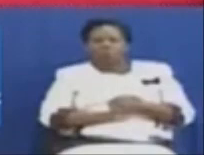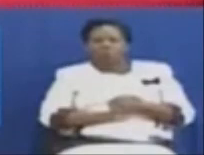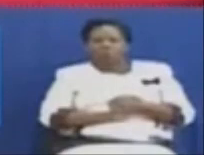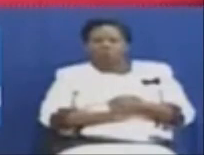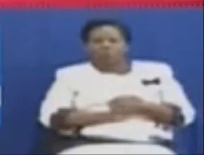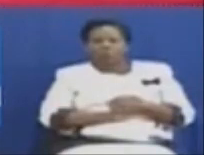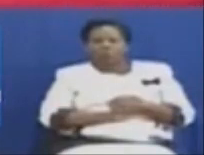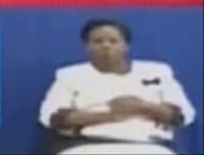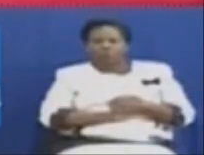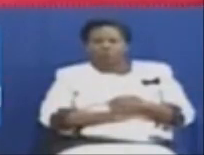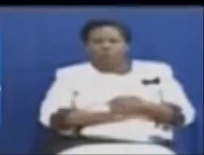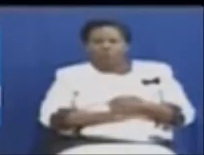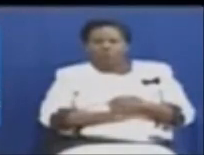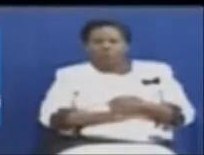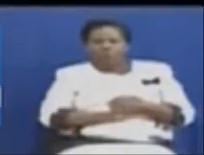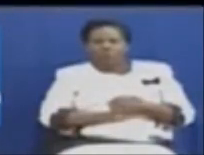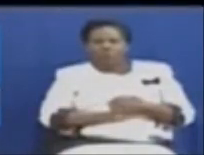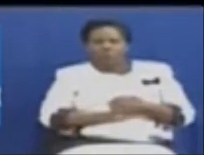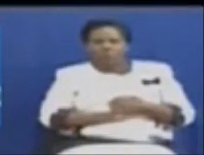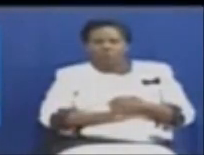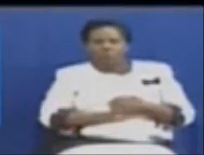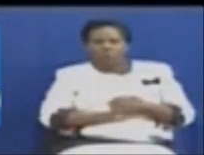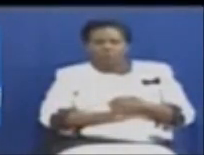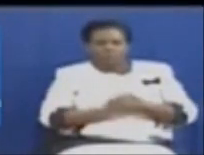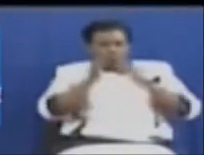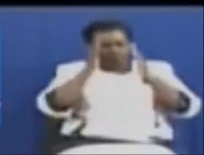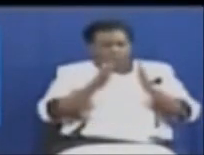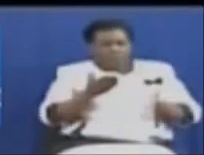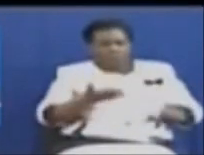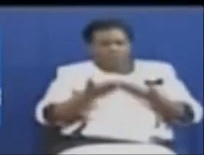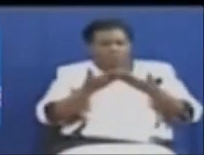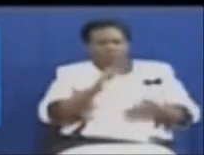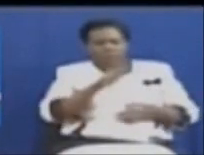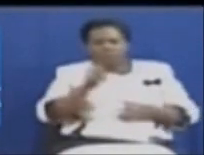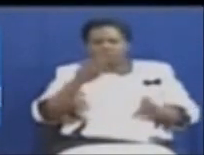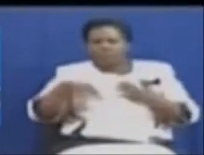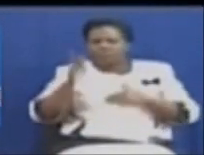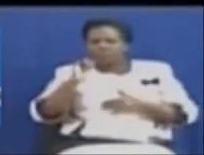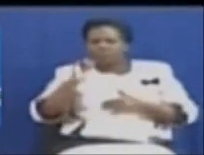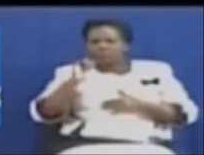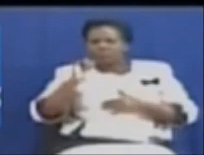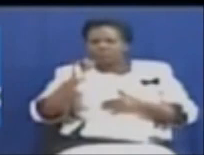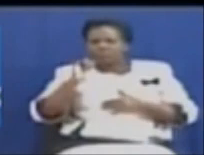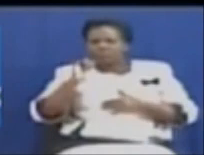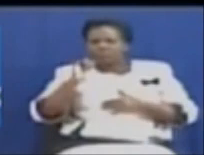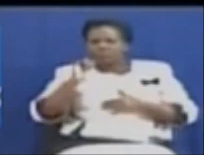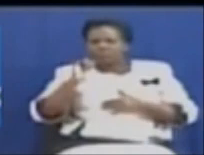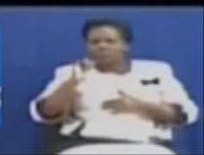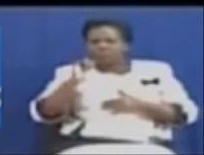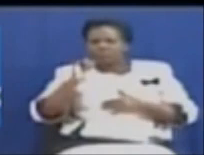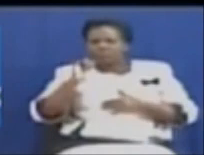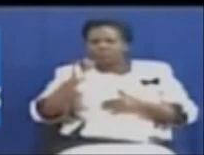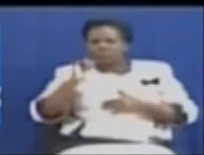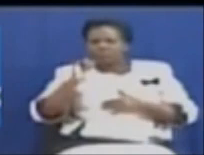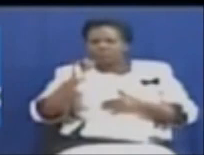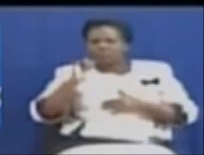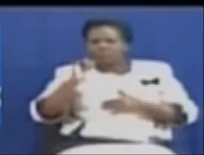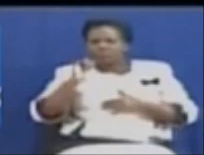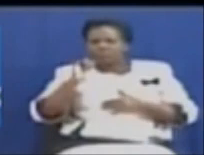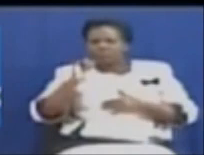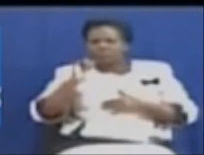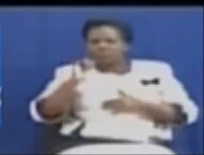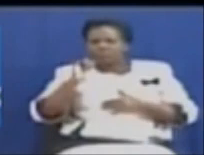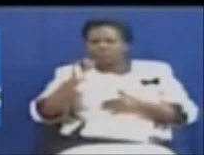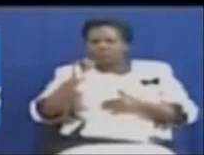serikali. Hata hivi nitakuwa na swali moja la nyongeza. Moja ya changamoto kubwa ambayo inavikabili vyama vya ushirika kwa maana